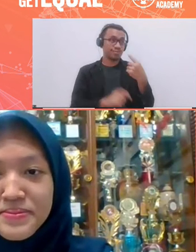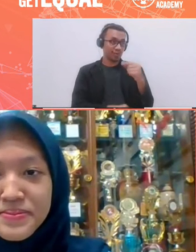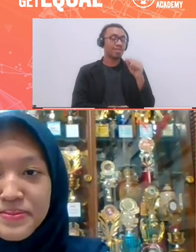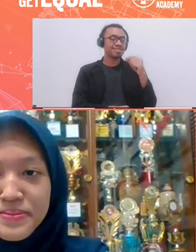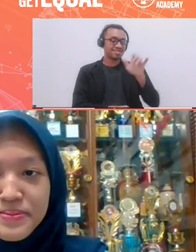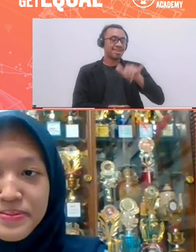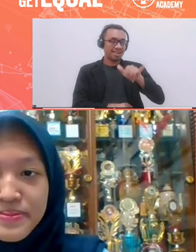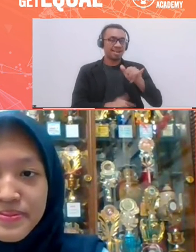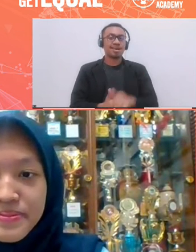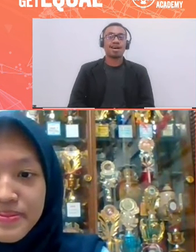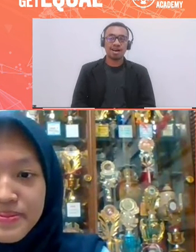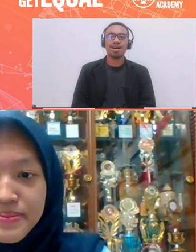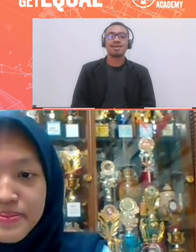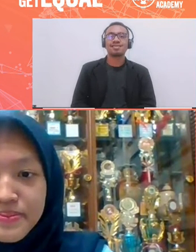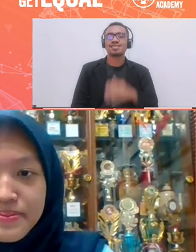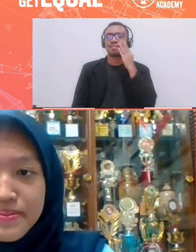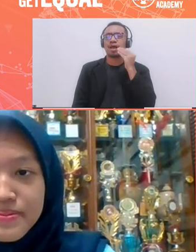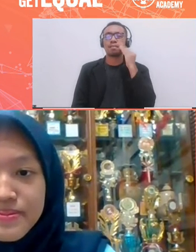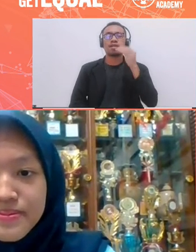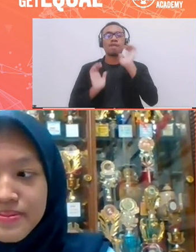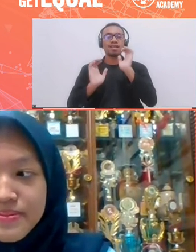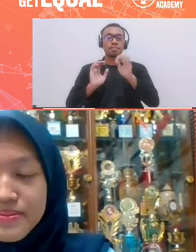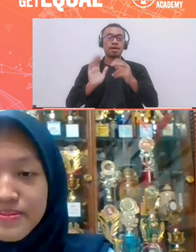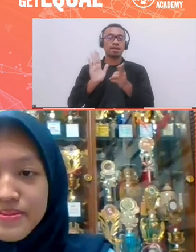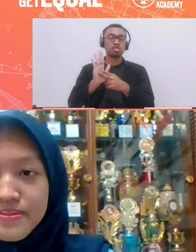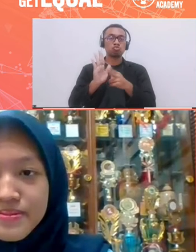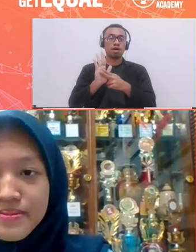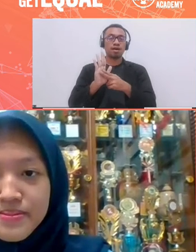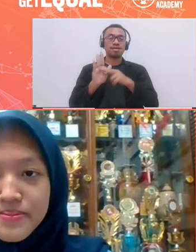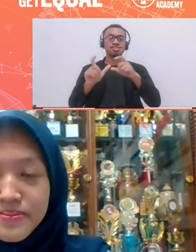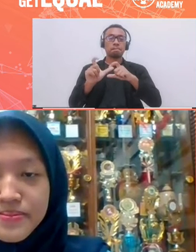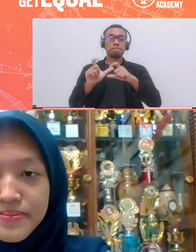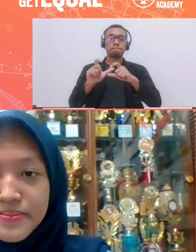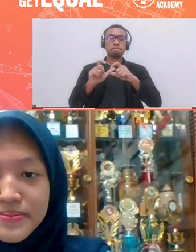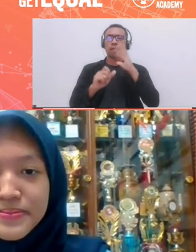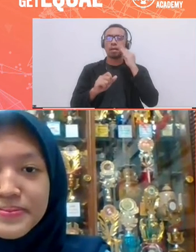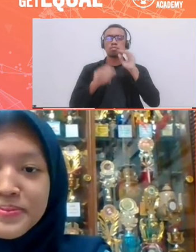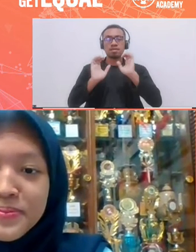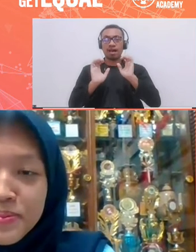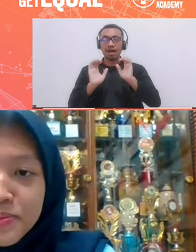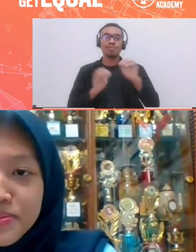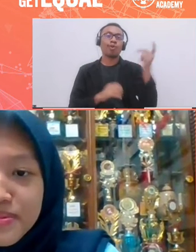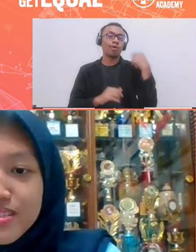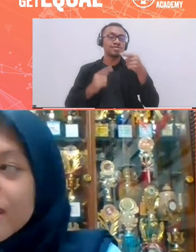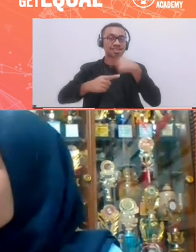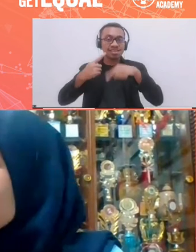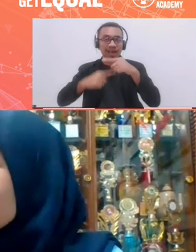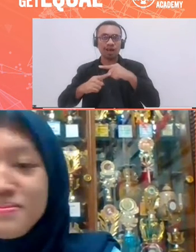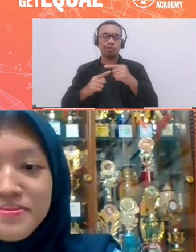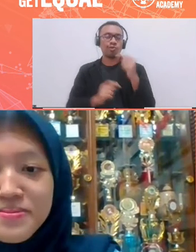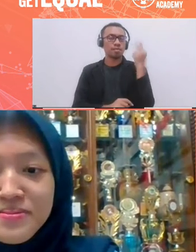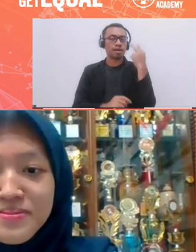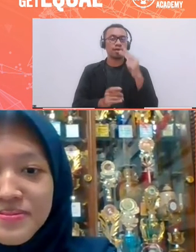pengalamannya dengan momen ngobrol-ngobrol sama Kak Najwa Shihab. Boleh diceritain nggak kemarin seperti apa